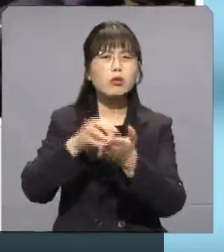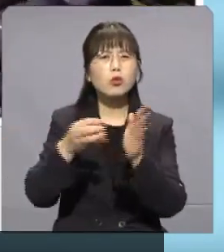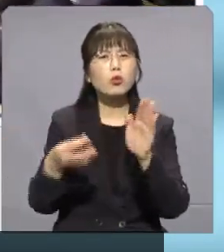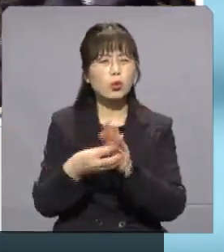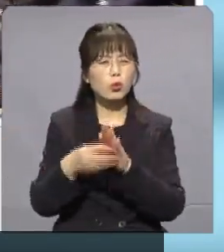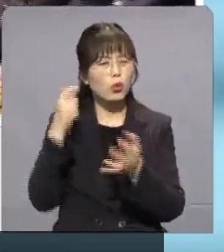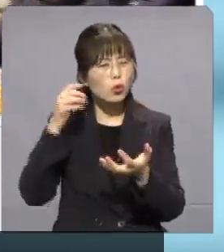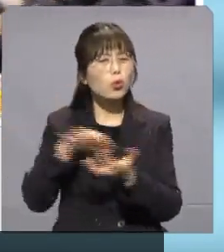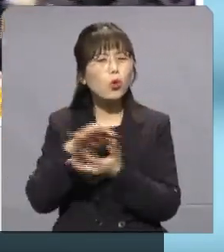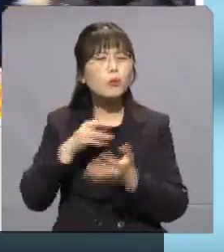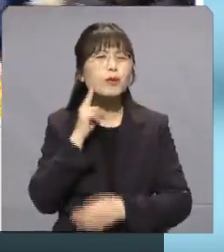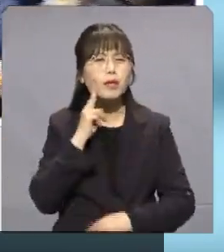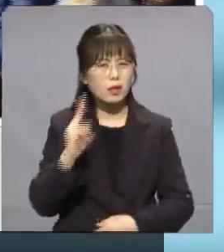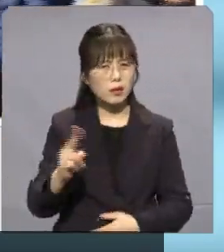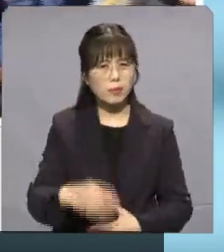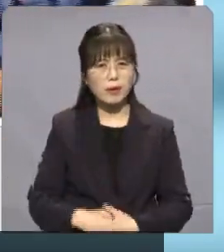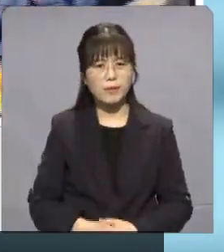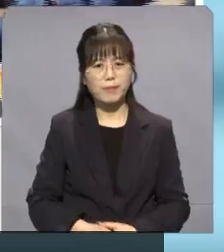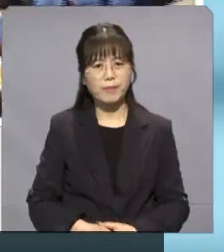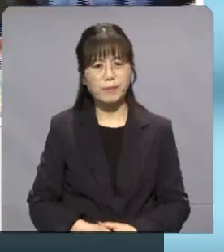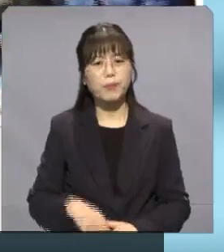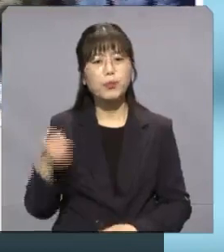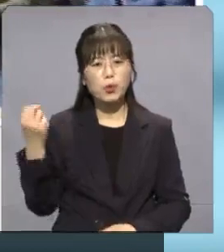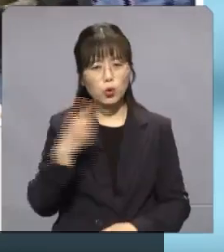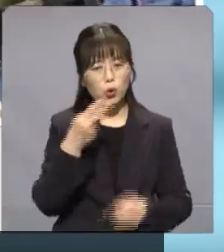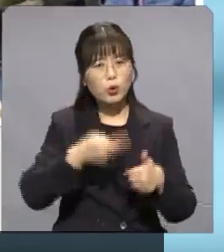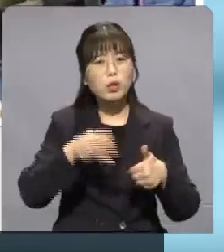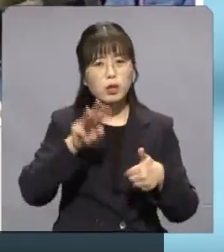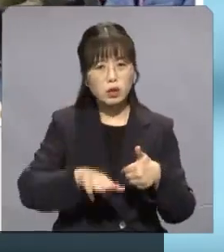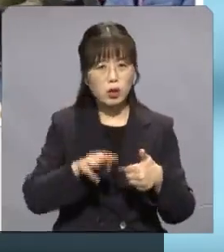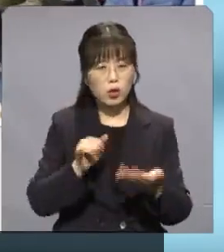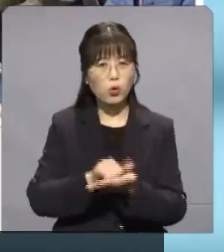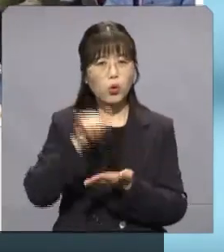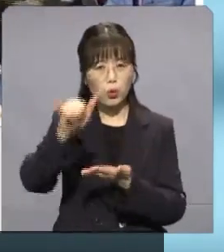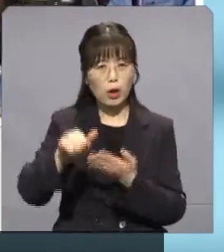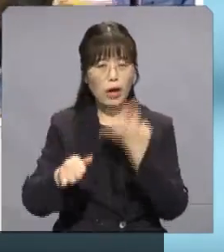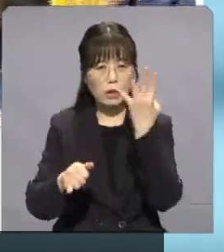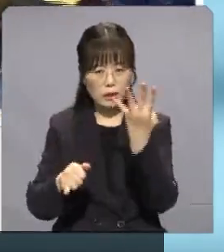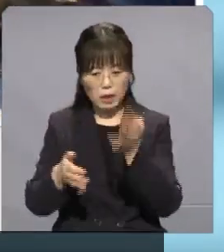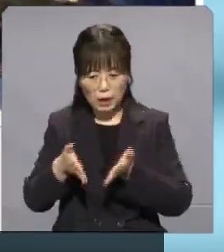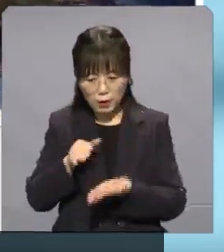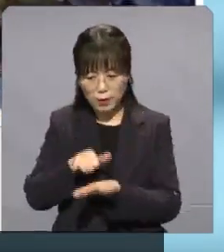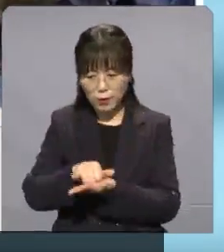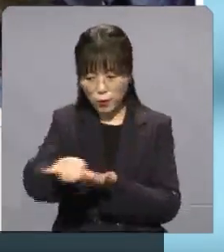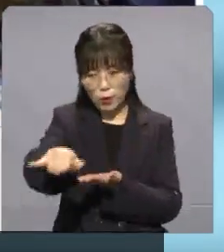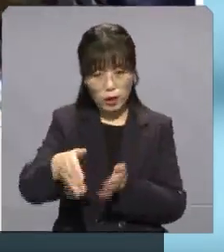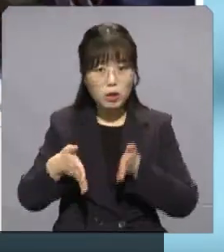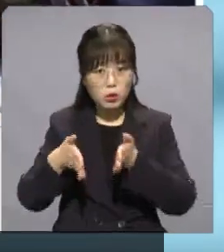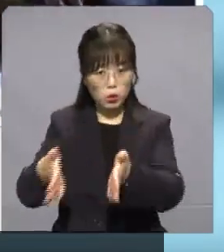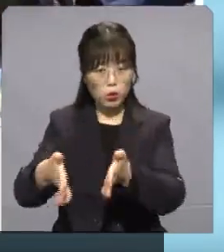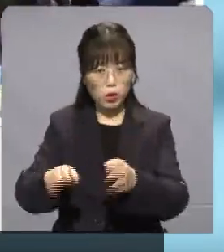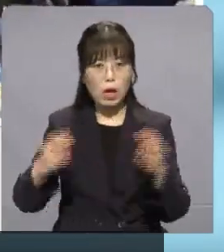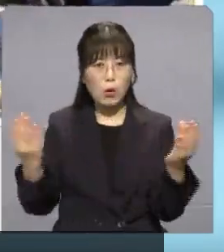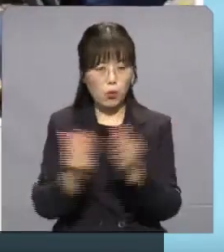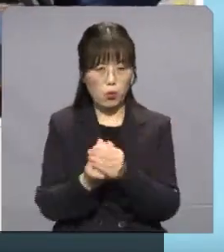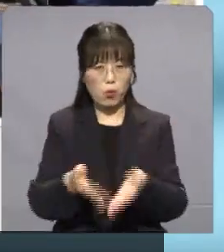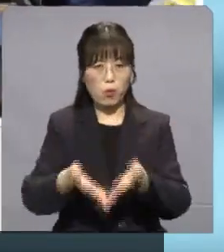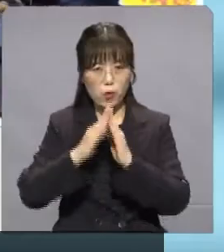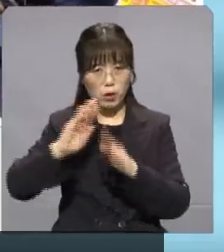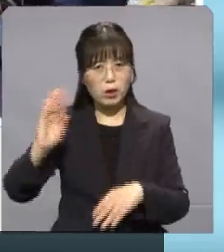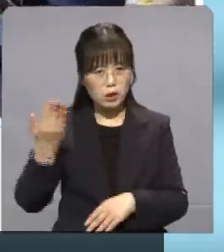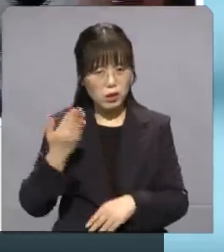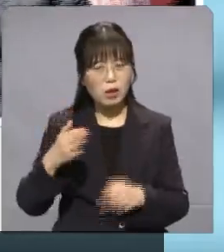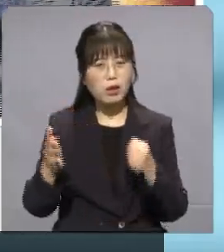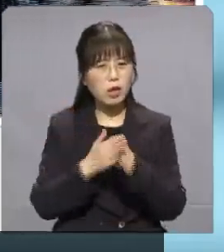그런 부분에서 이제 또한 인천공항 4단계 건설이 작년을 완료가 됐거든요 그래서 그게 더